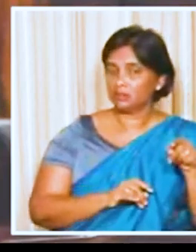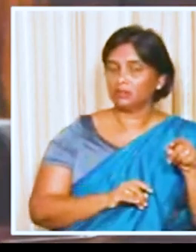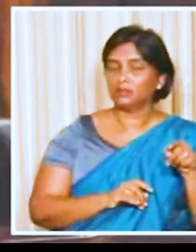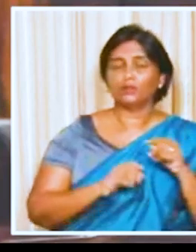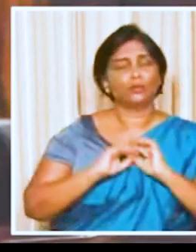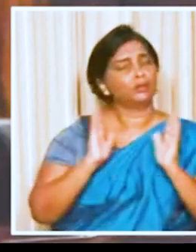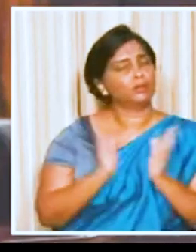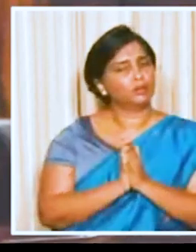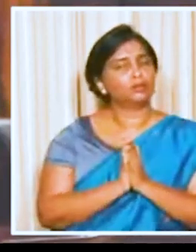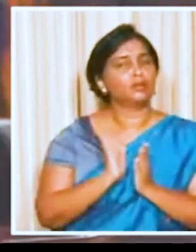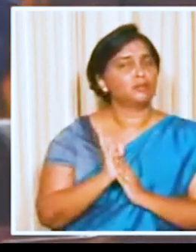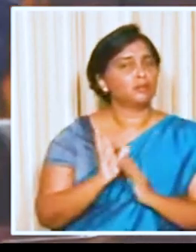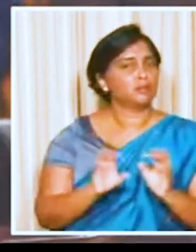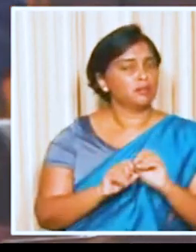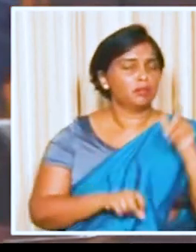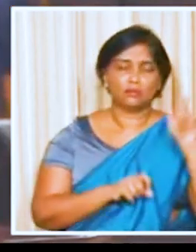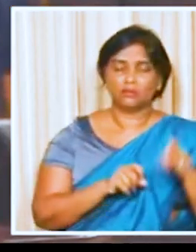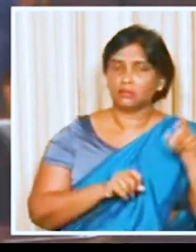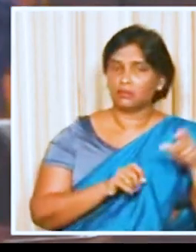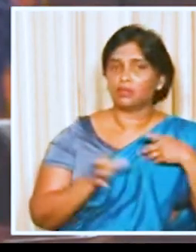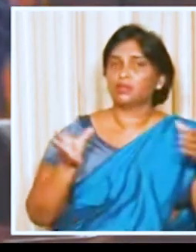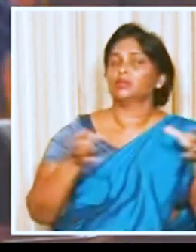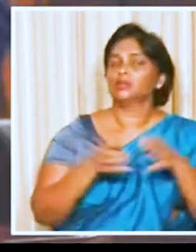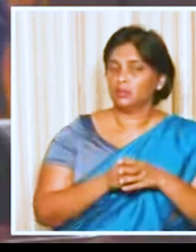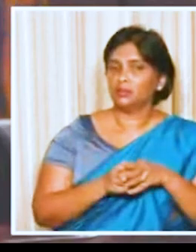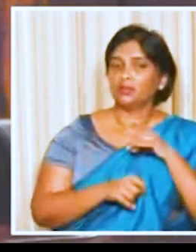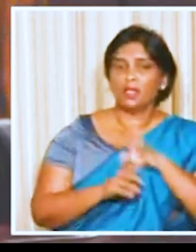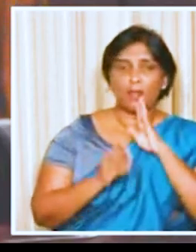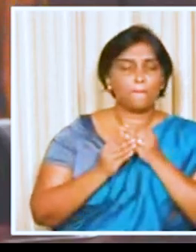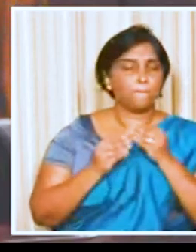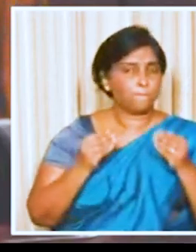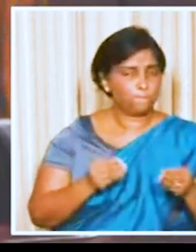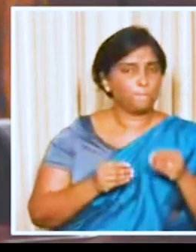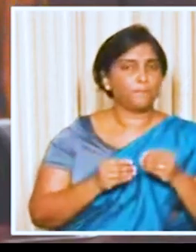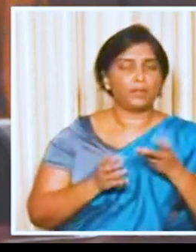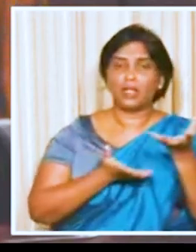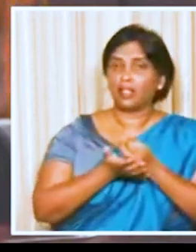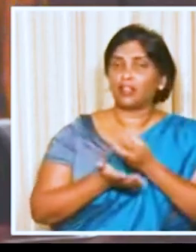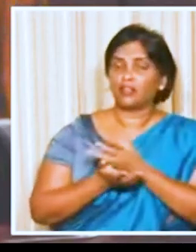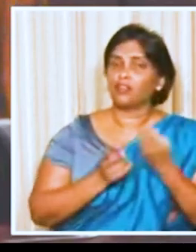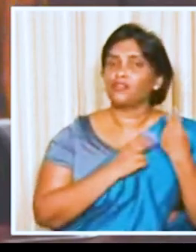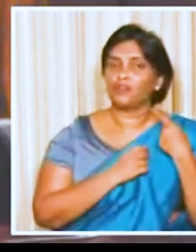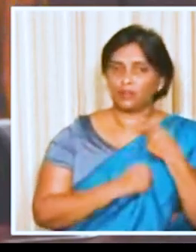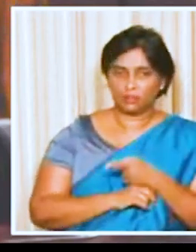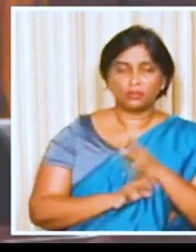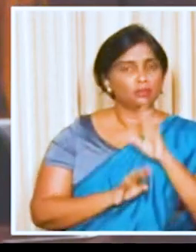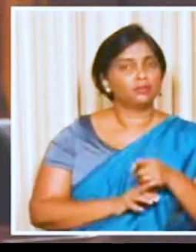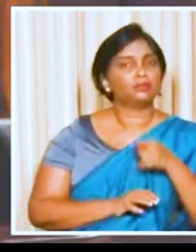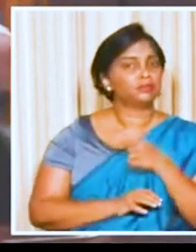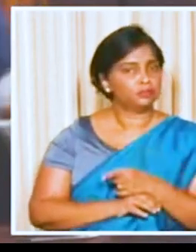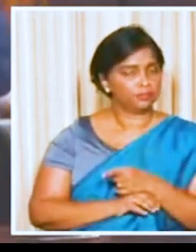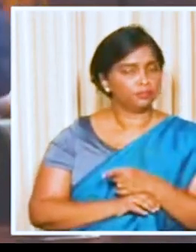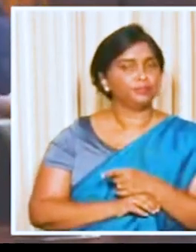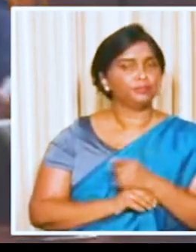ஒருங்கிணைத்து அவருடைய பொறுப்பு அந்த செய்திகளை வழங்குவது. ஆனால் அதை விட்டுவிட்டு அவர் தற்பொழுது ஒரு செய்திகளை சரியாக வந்த ஊடகவியலாளருக்கு